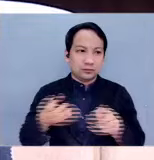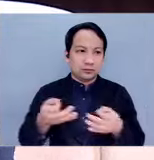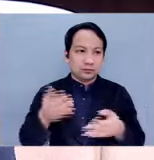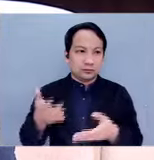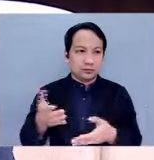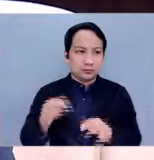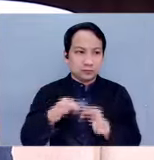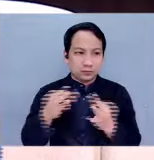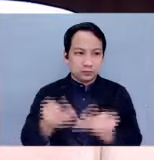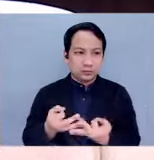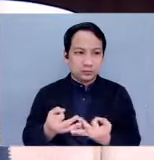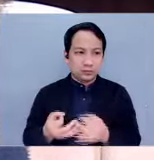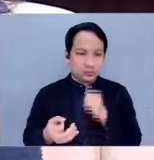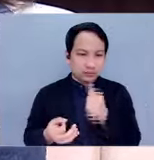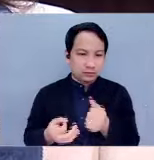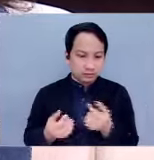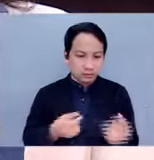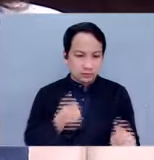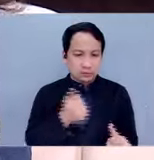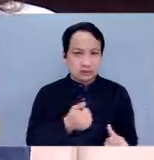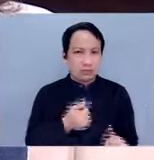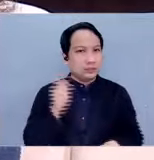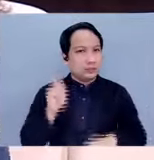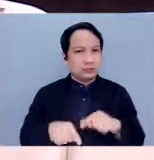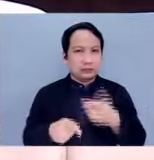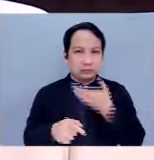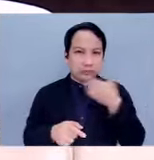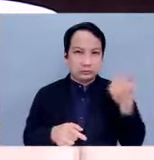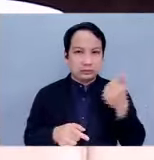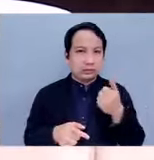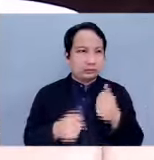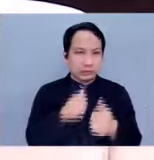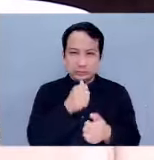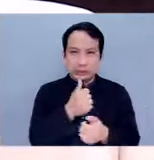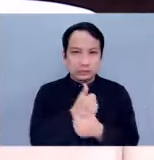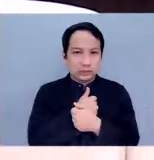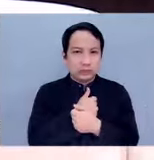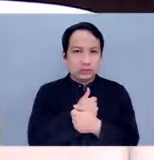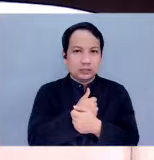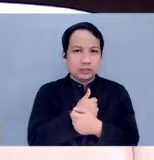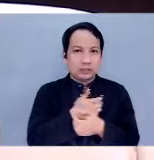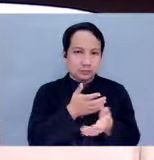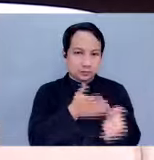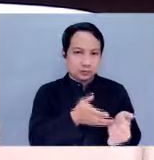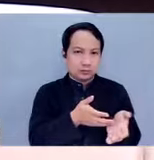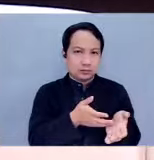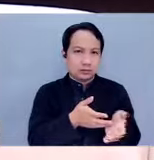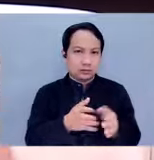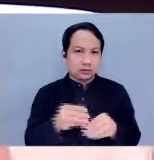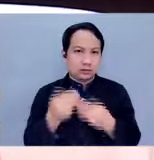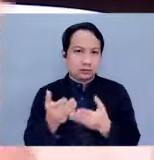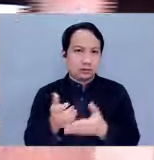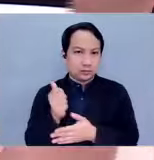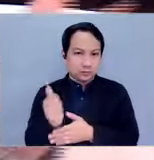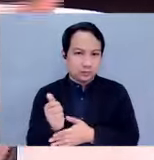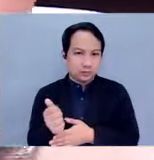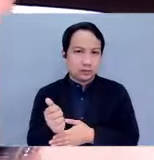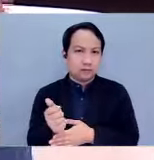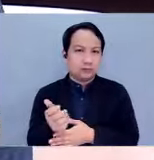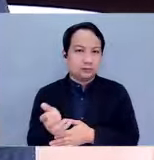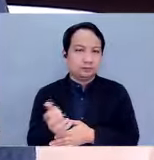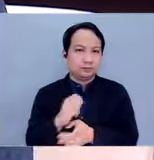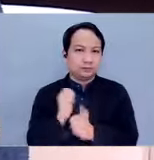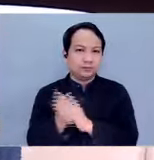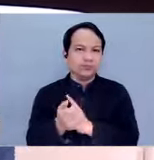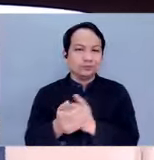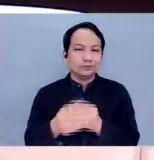kapag hindi mo to nagawa, hindi ka magaling, yes. Hindi ka mahal. So dahan-dahan po tayo sa pagbibigay ng environment na ito